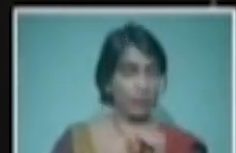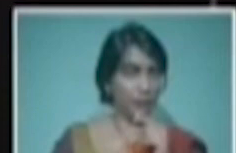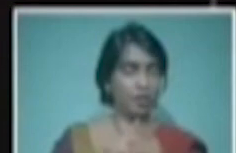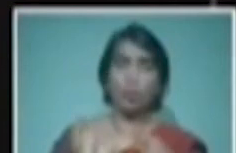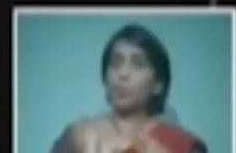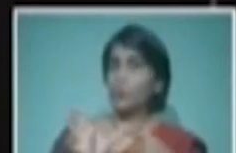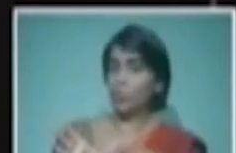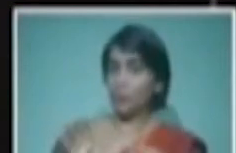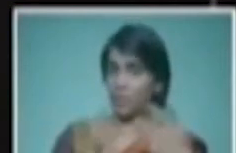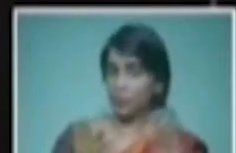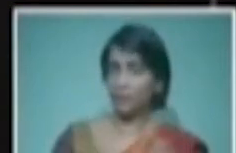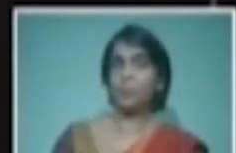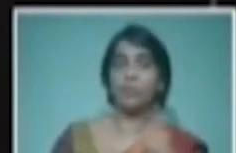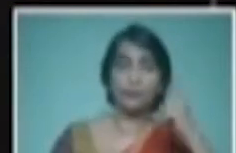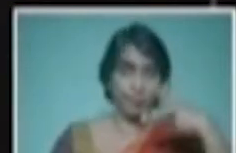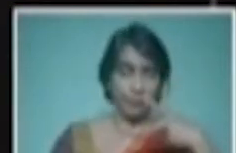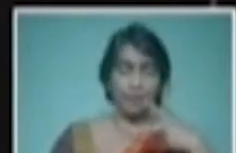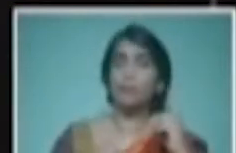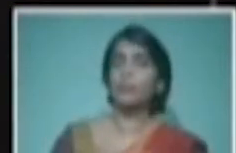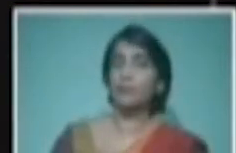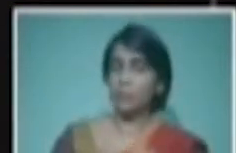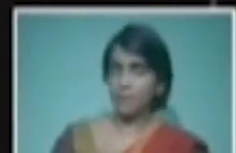लबा दुन्ना दिवनी प्रश्न